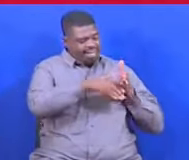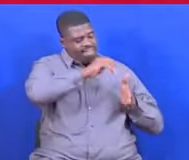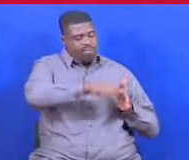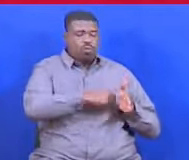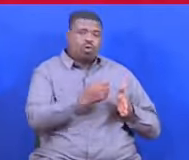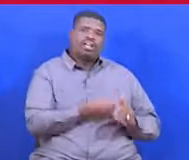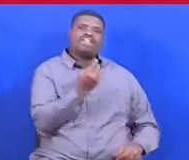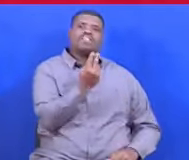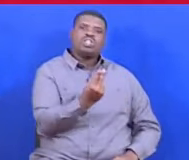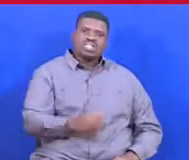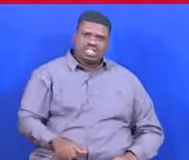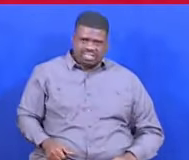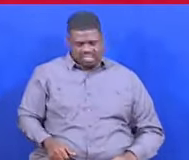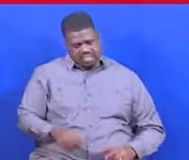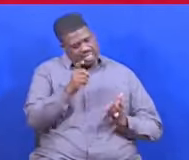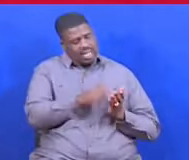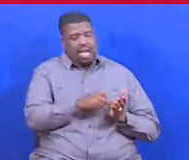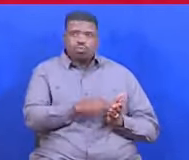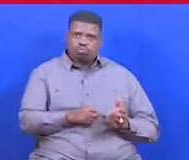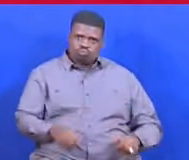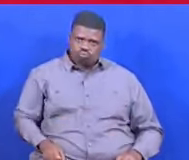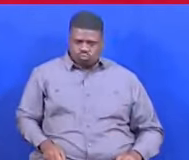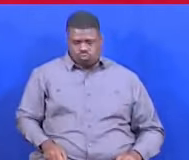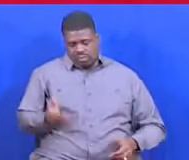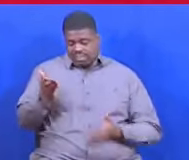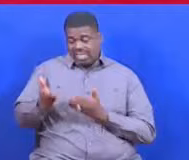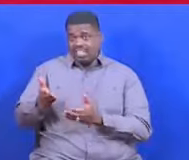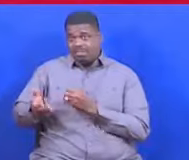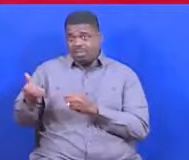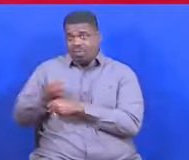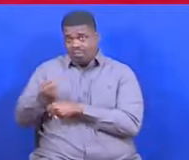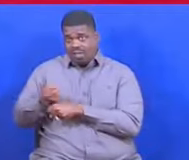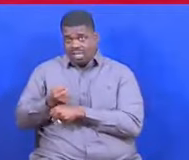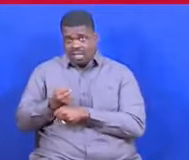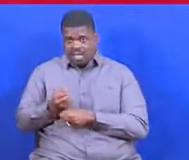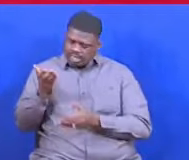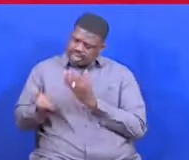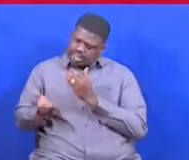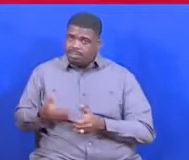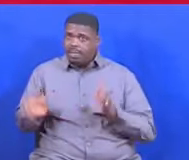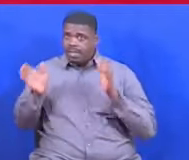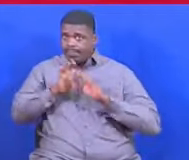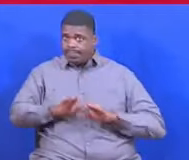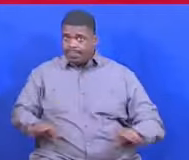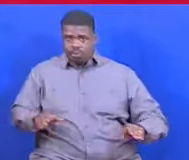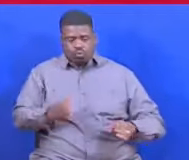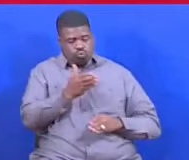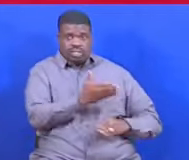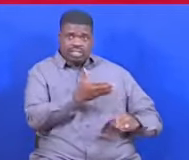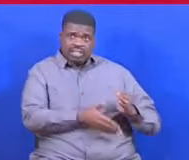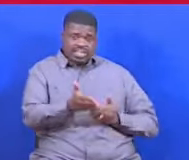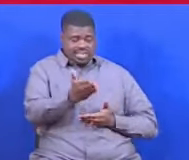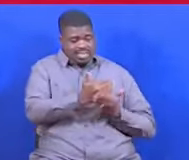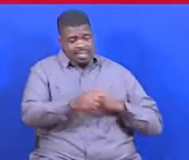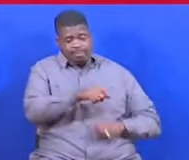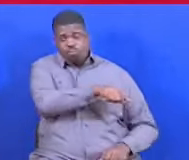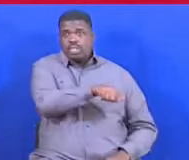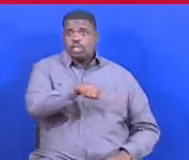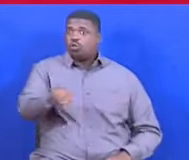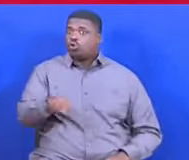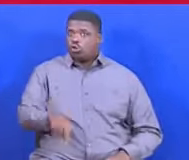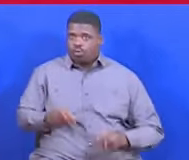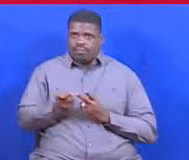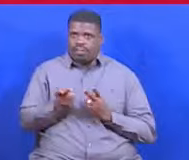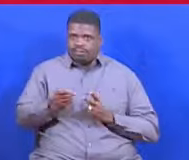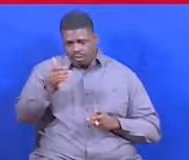katika maeneo yote yanayozalisha yakiwemo maeneo ya Makete, na tukishamaliza hiyo tathmini yetu, maana yake tutajenga maeneo hayo ikiwemo kulipa